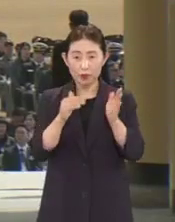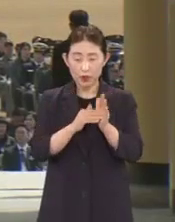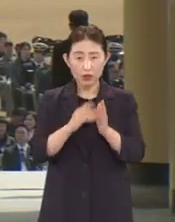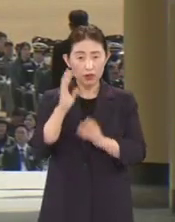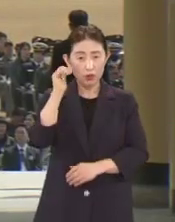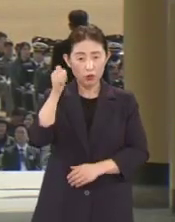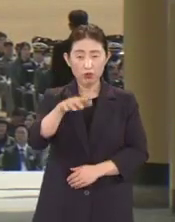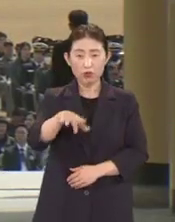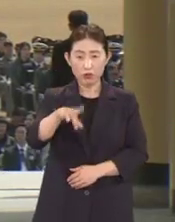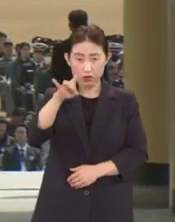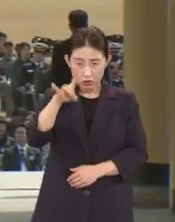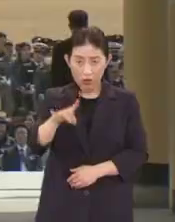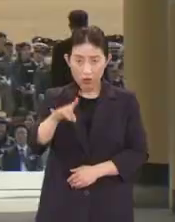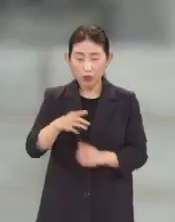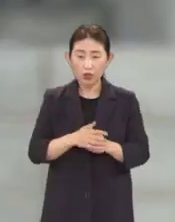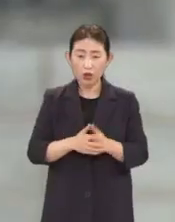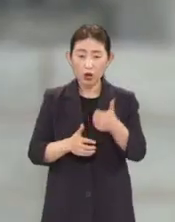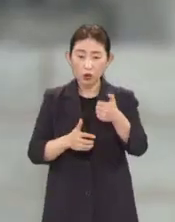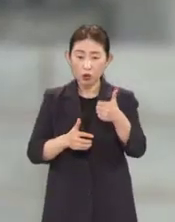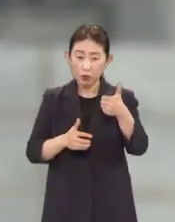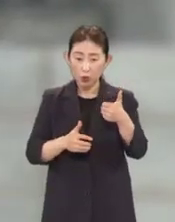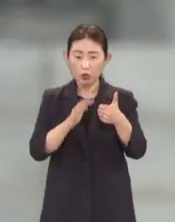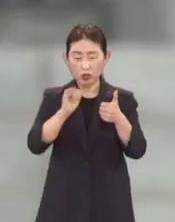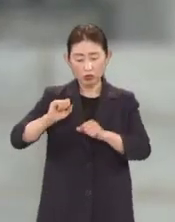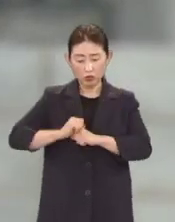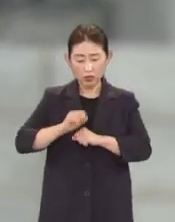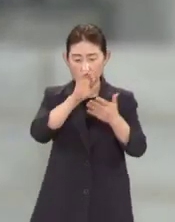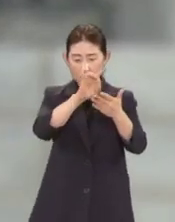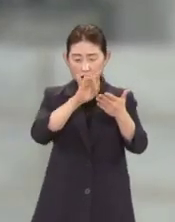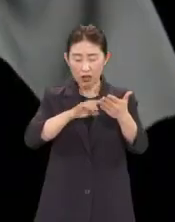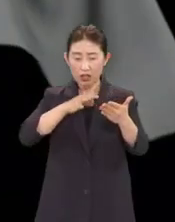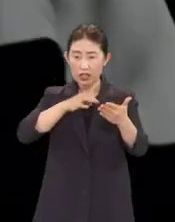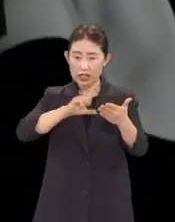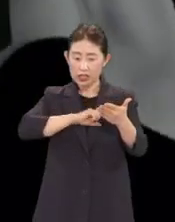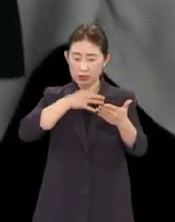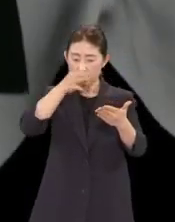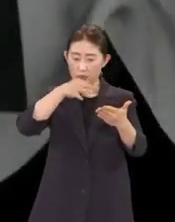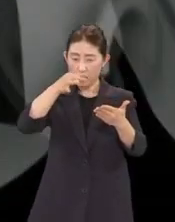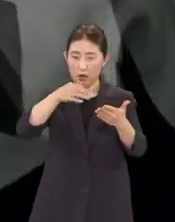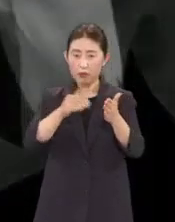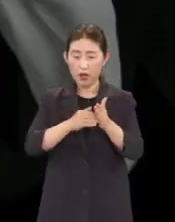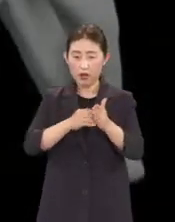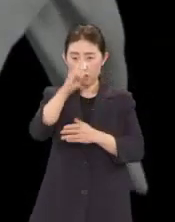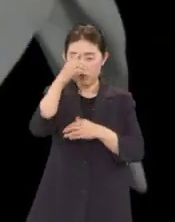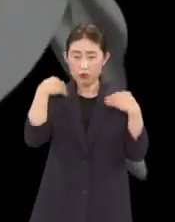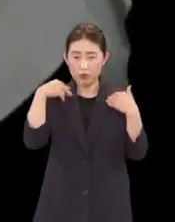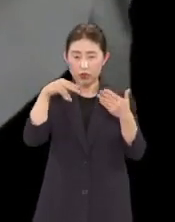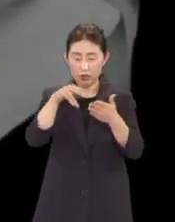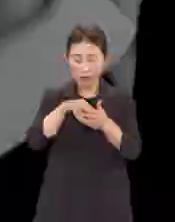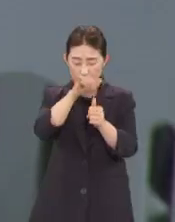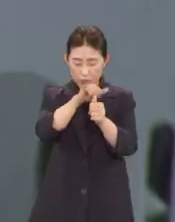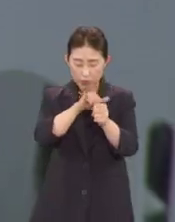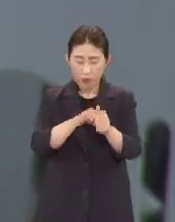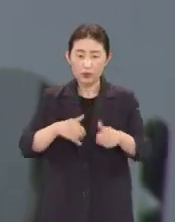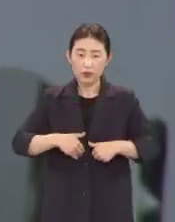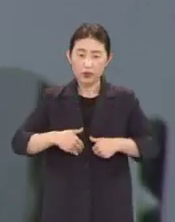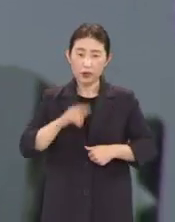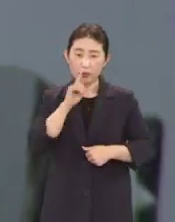대통령으론 처음으로 쉰 5명의 이름을 한 명씩 호명하며 이들에 대한 국가차원의 예우를 강조했습니다